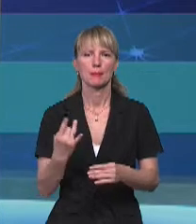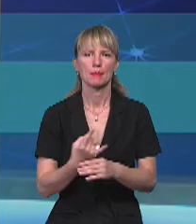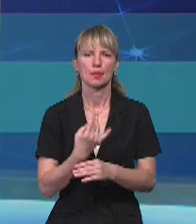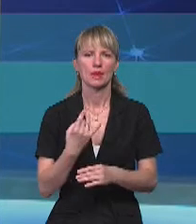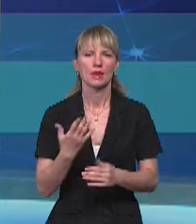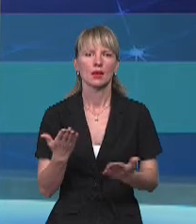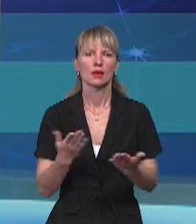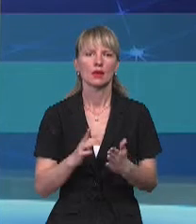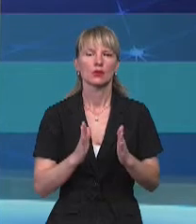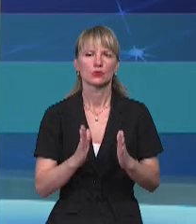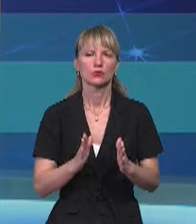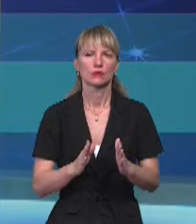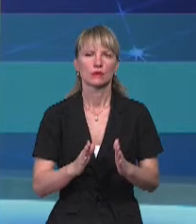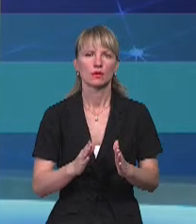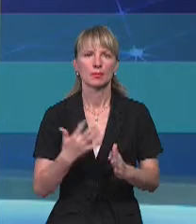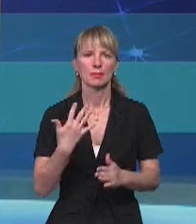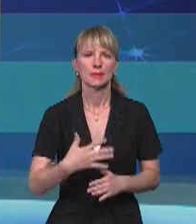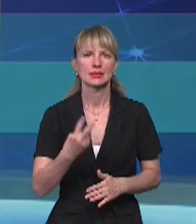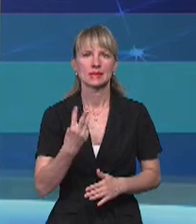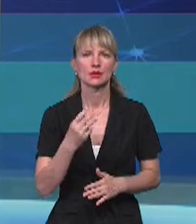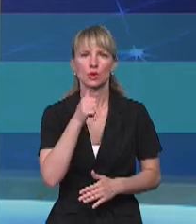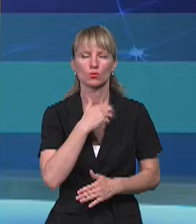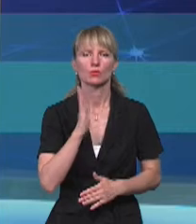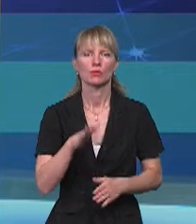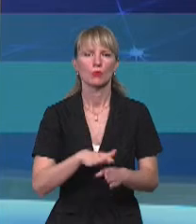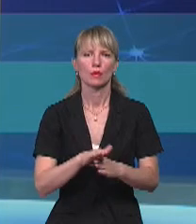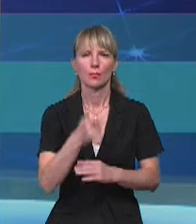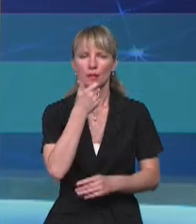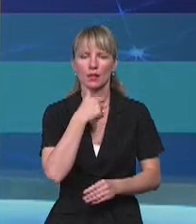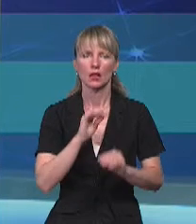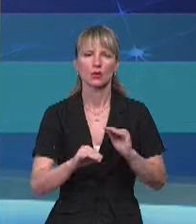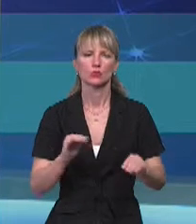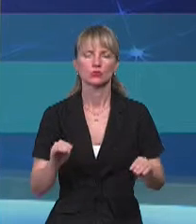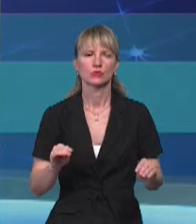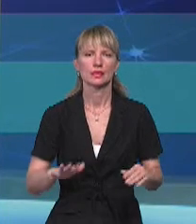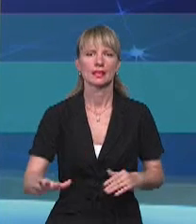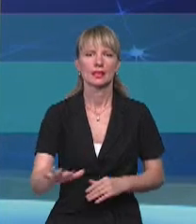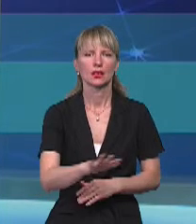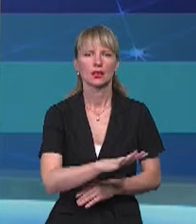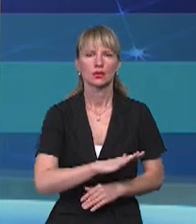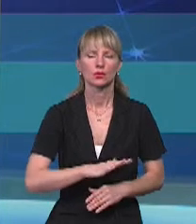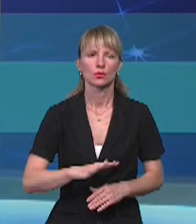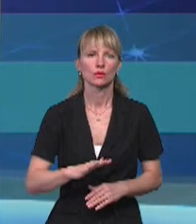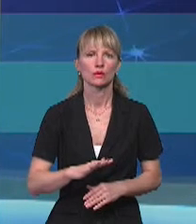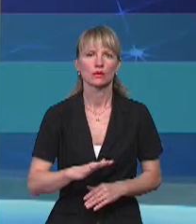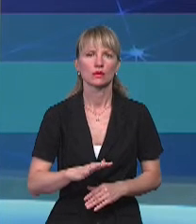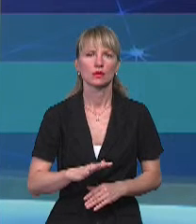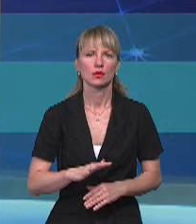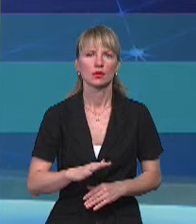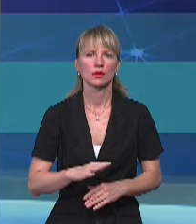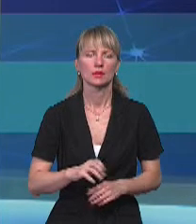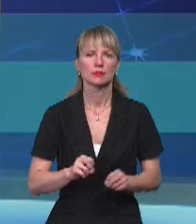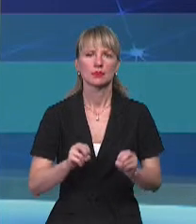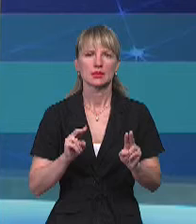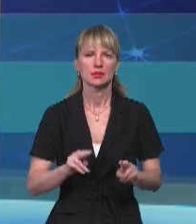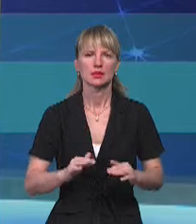как бы по проекту там, 53-го года. И будет полностью благоустройство территории, замена там, подпорных стенок,